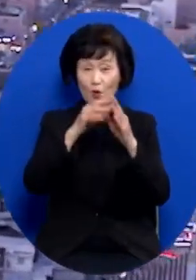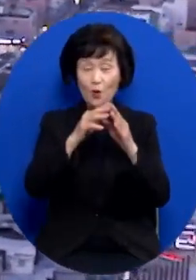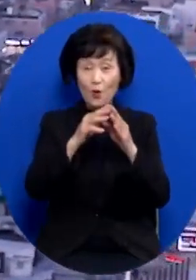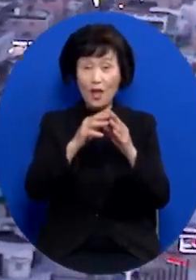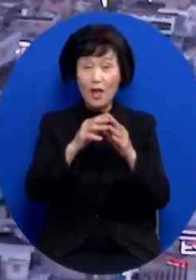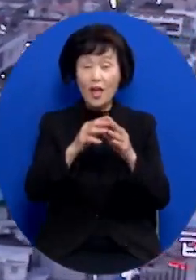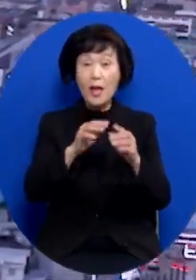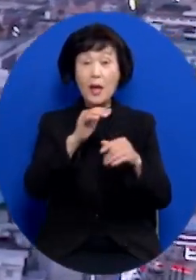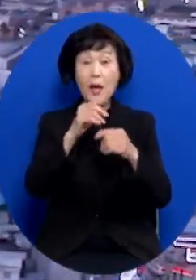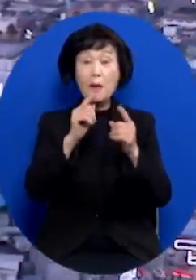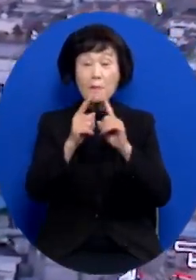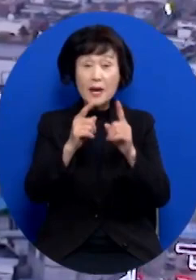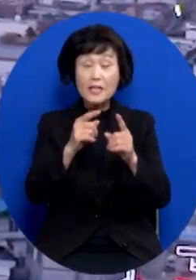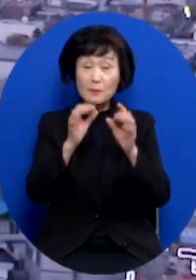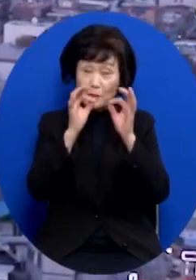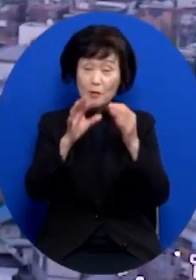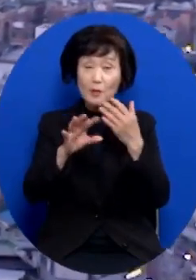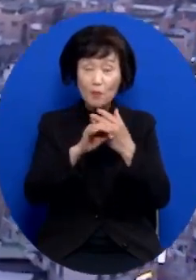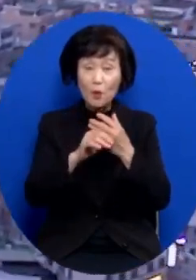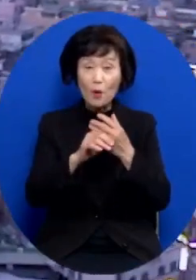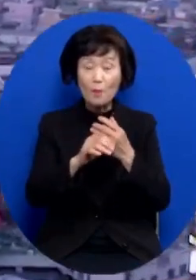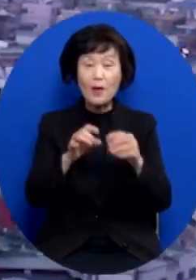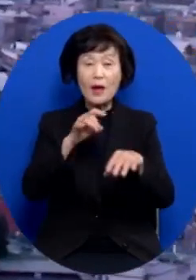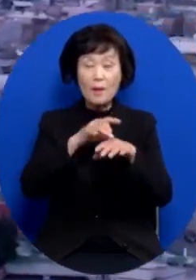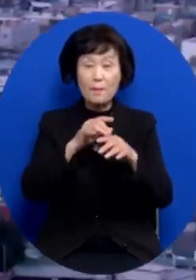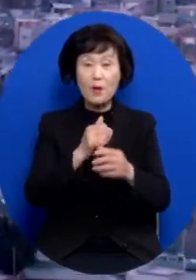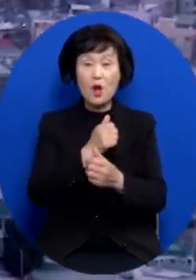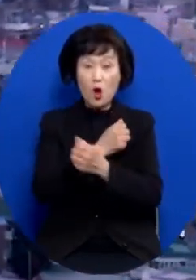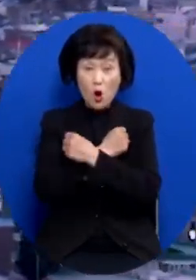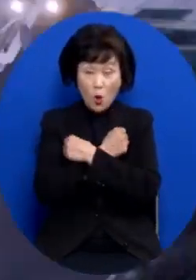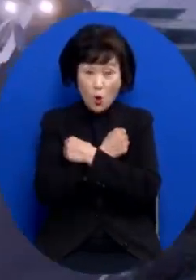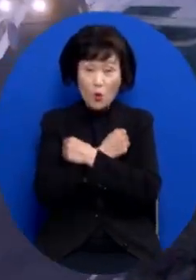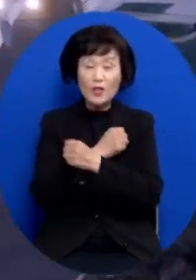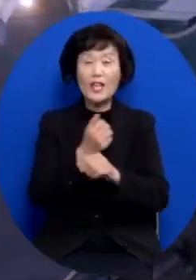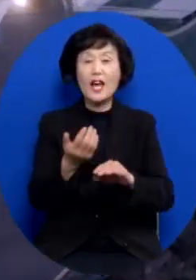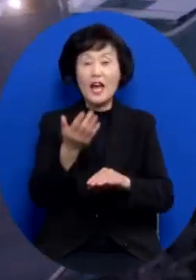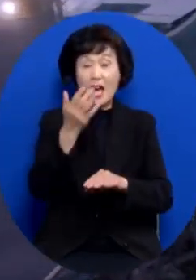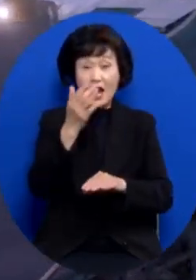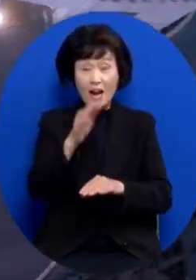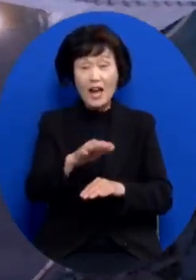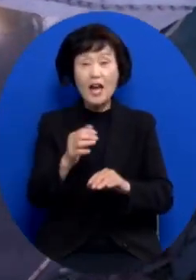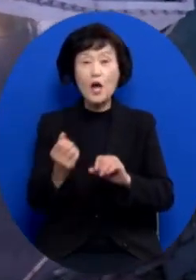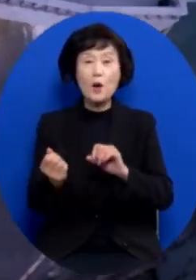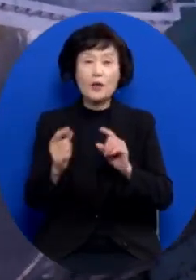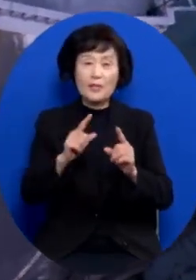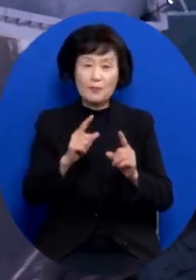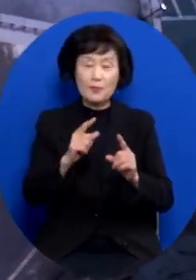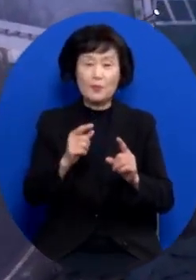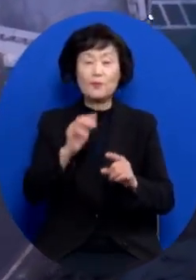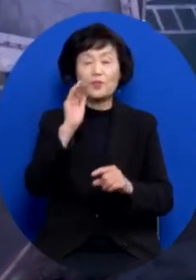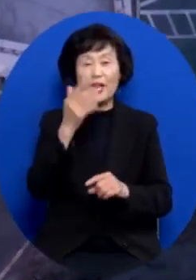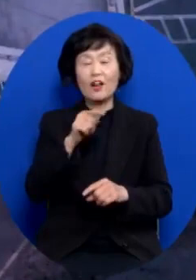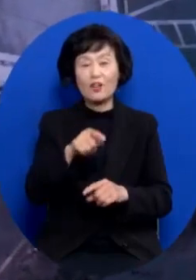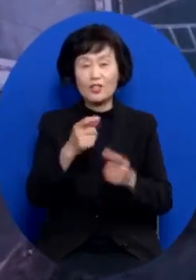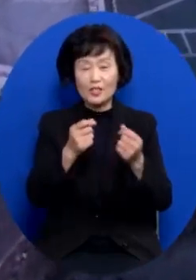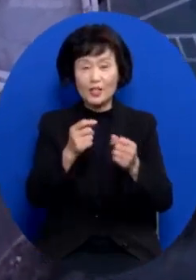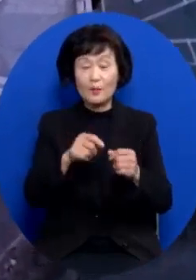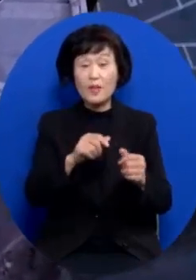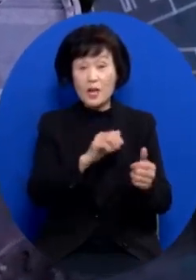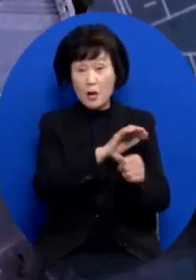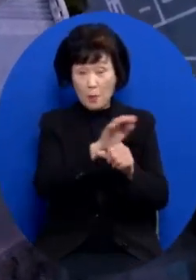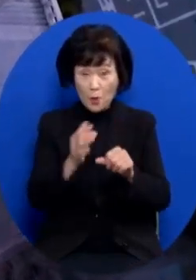나뒹굴렀던 골고다 위에 십자가의 생명이 세워졌듯이 저희 교회도 그 공동묘지 죽음의 땅 위에서 생명의 교회가